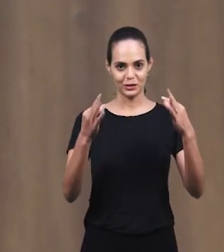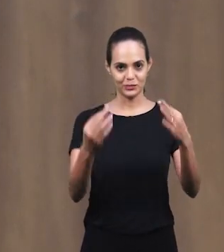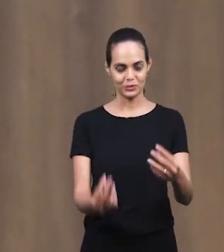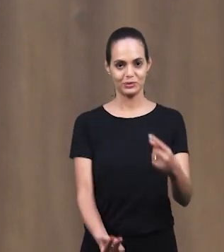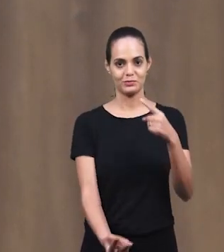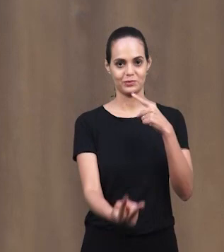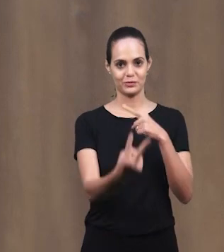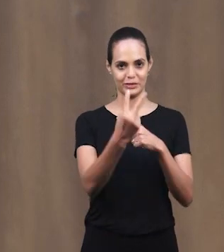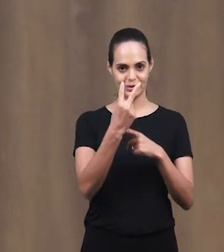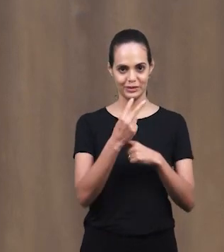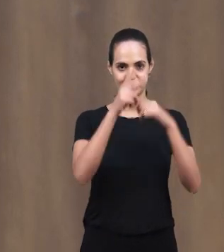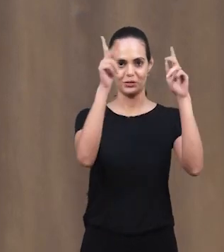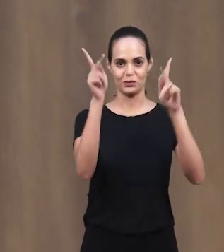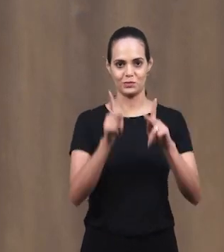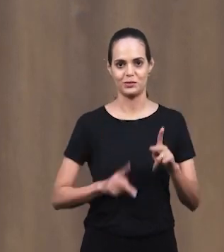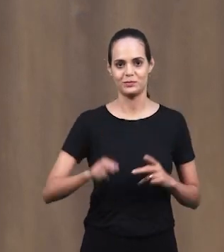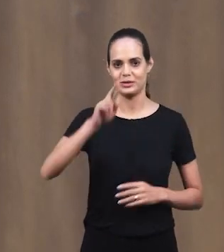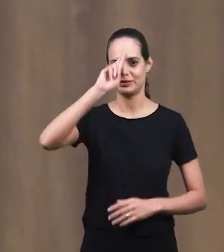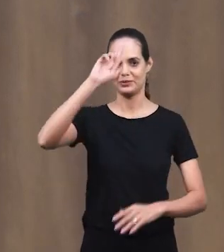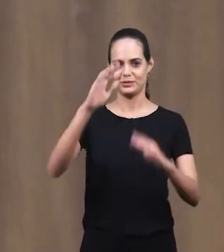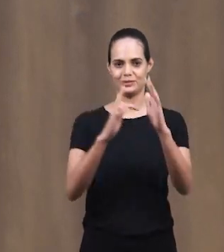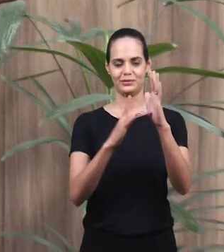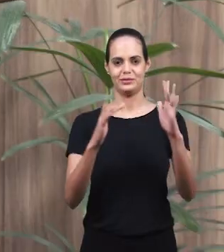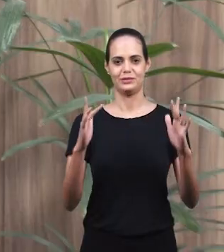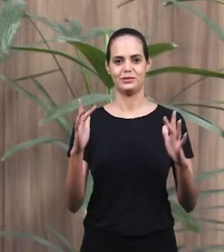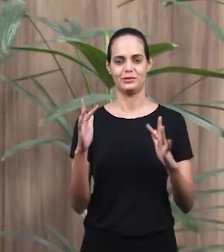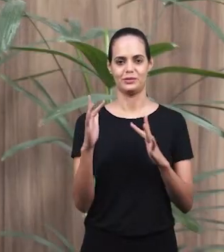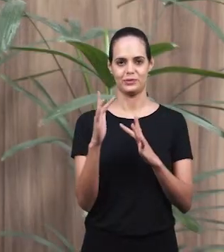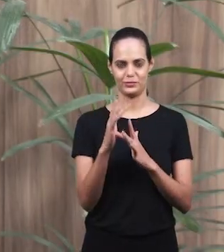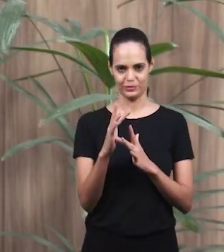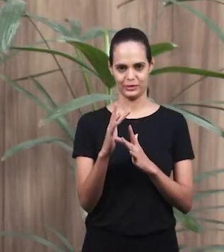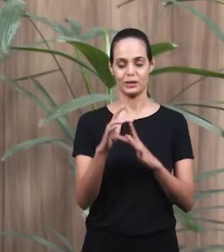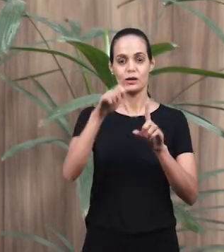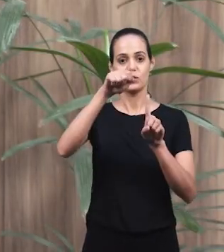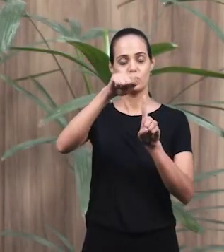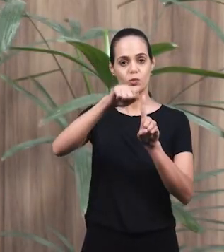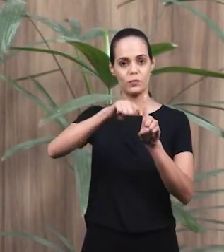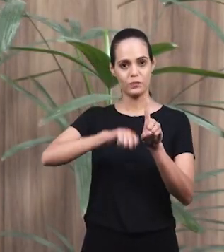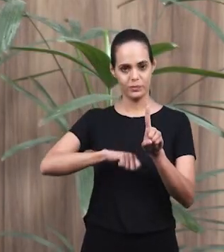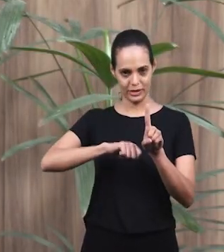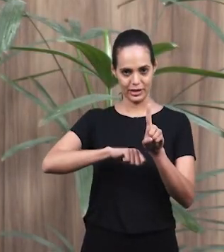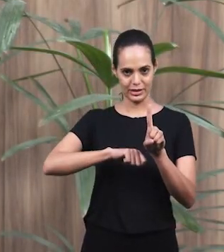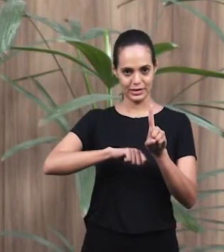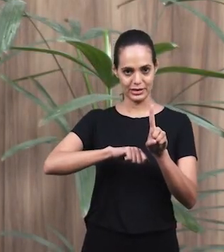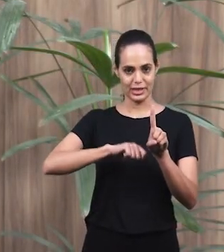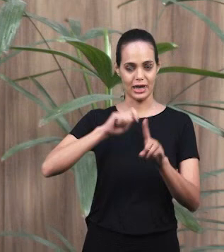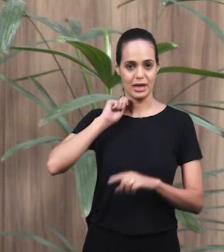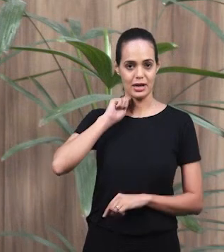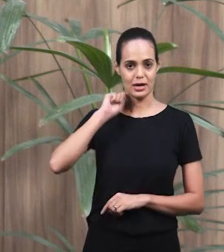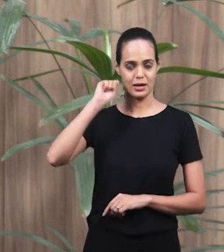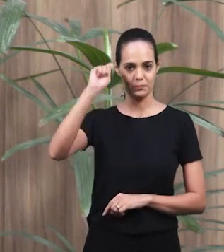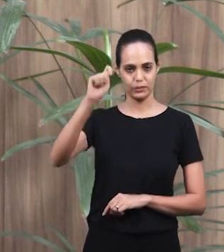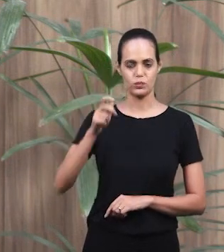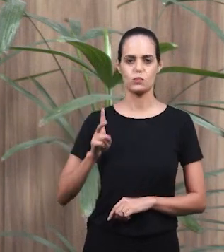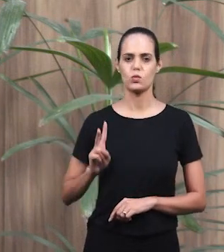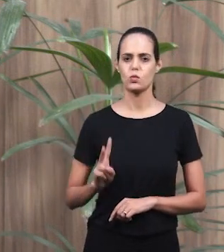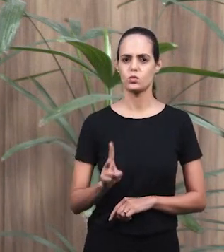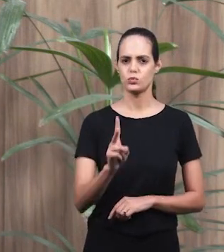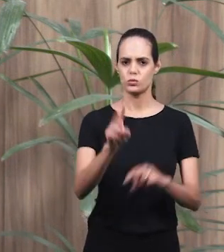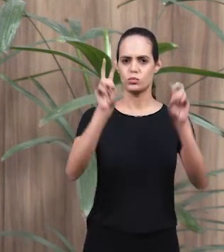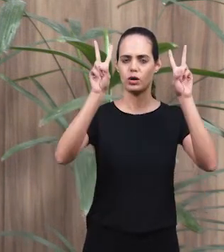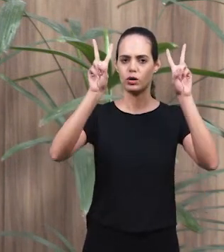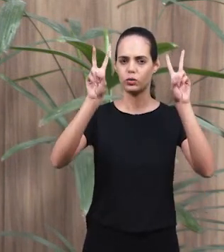tous ceux qui nous assistent dans la paix du Seigneur Jésus. Dans le mois d'avril, nous allons continuer